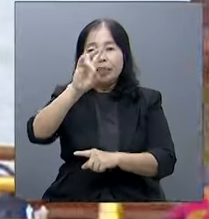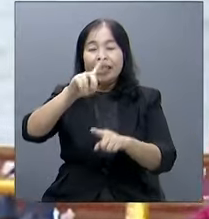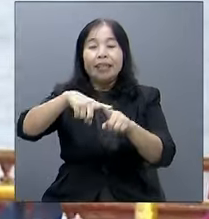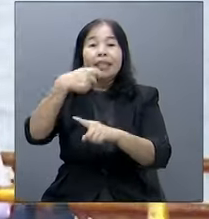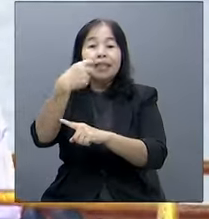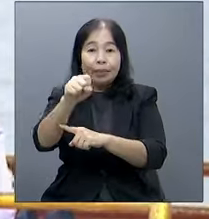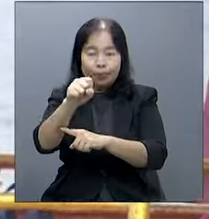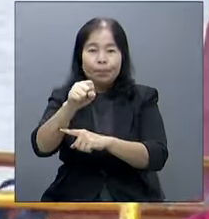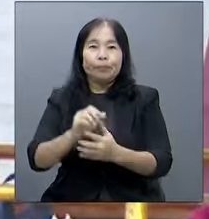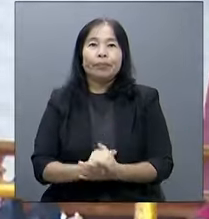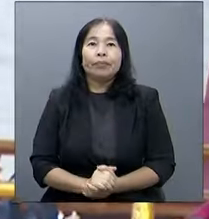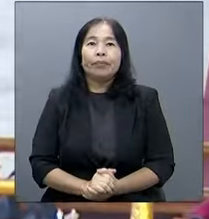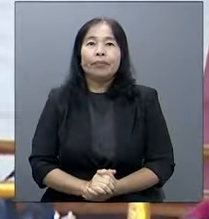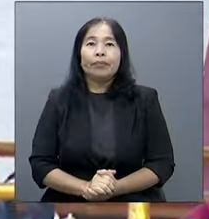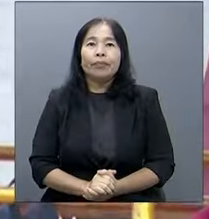67 ค่